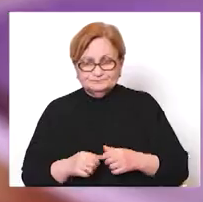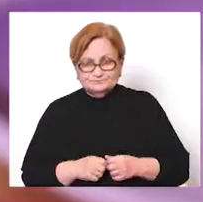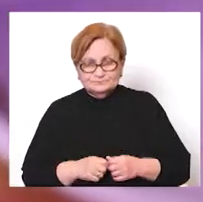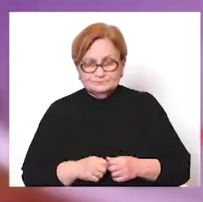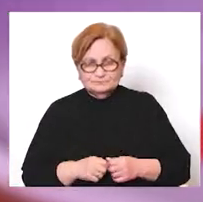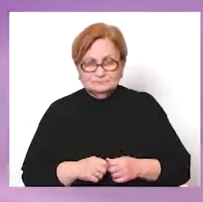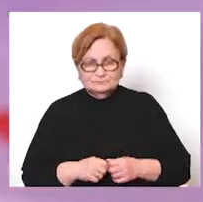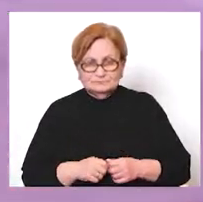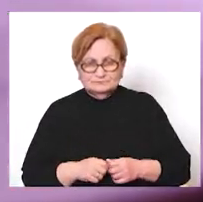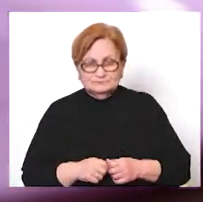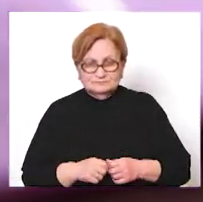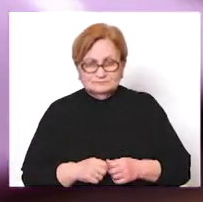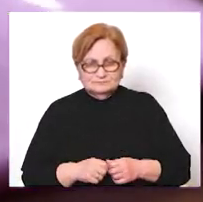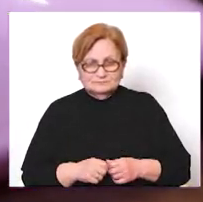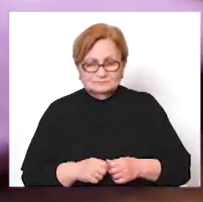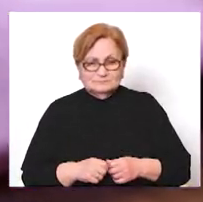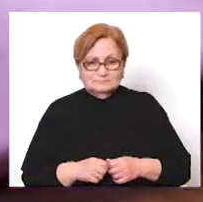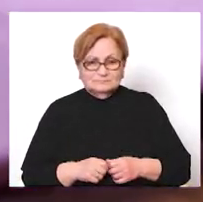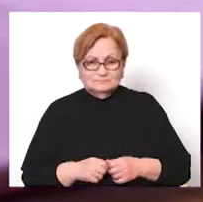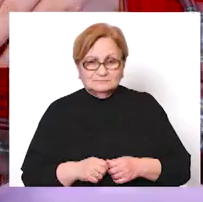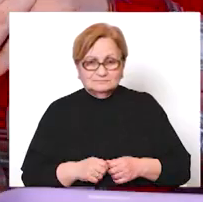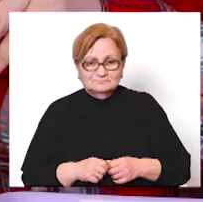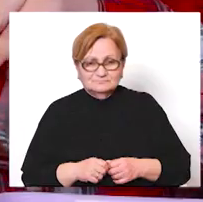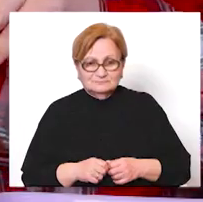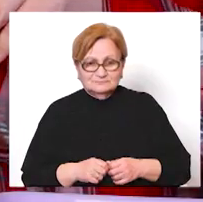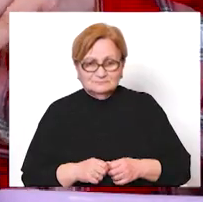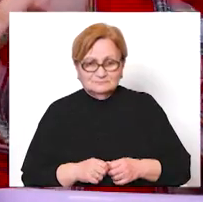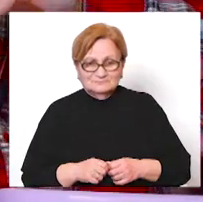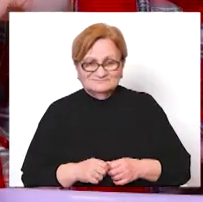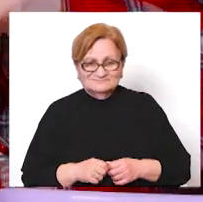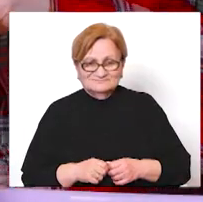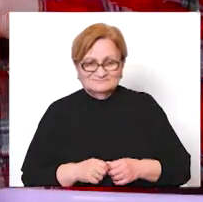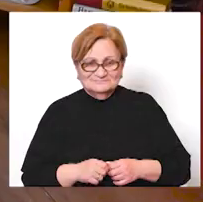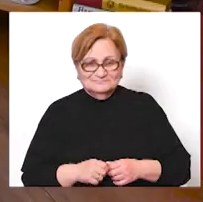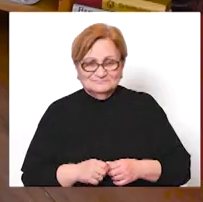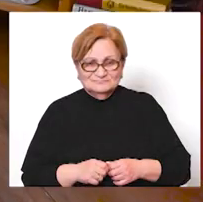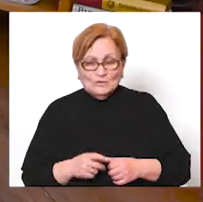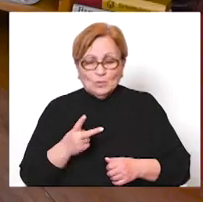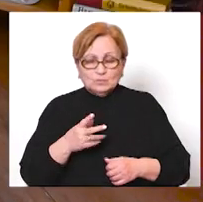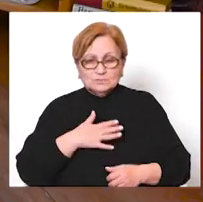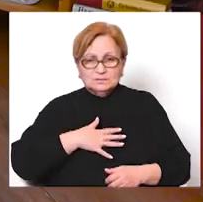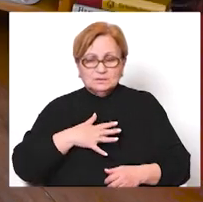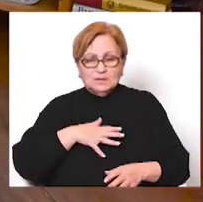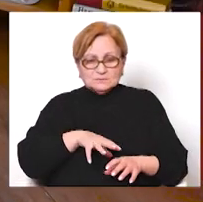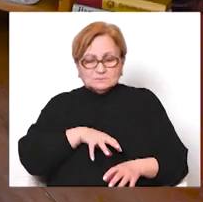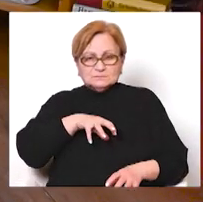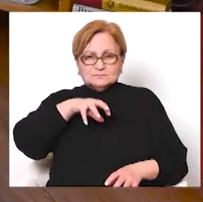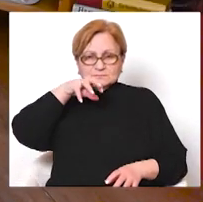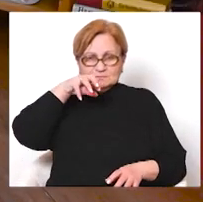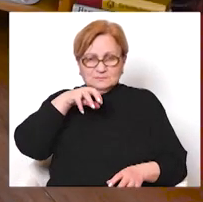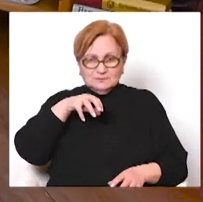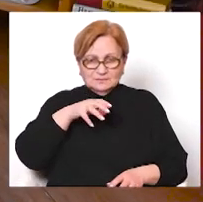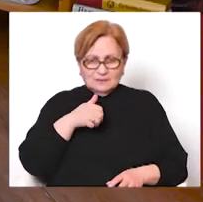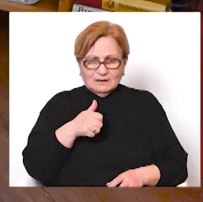მოტა. ესე, აბა. უნდა შეისუნთქო, ხო? აქ არის ძალიან მნიშვნელოვანი, რომ